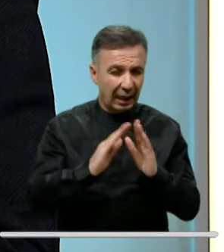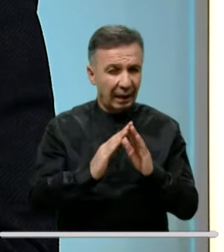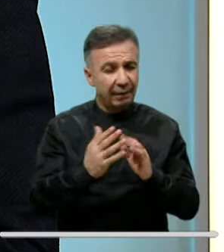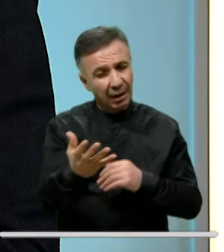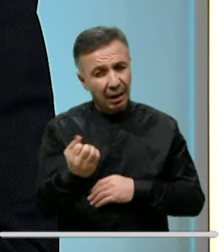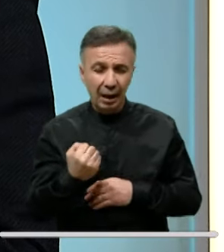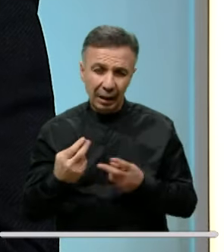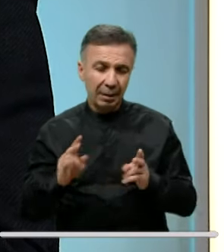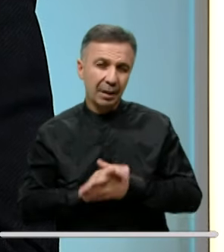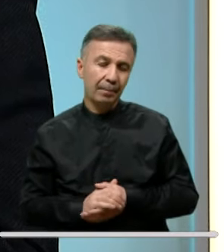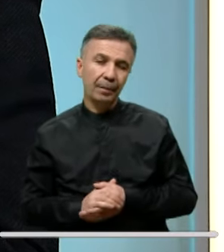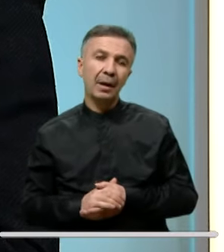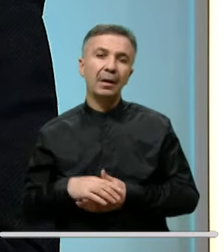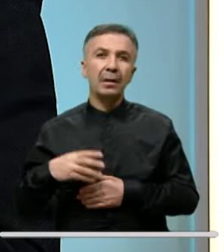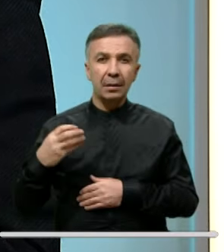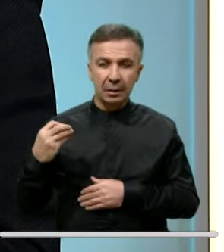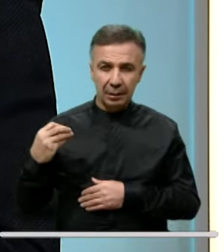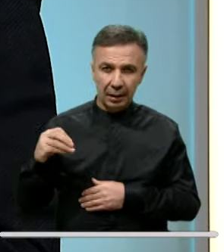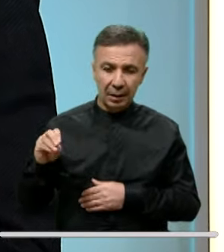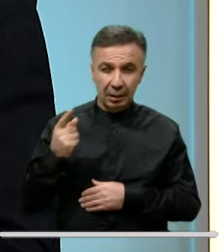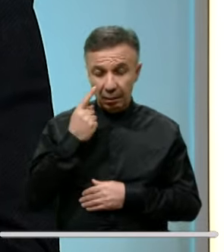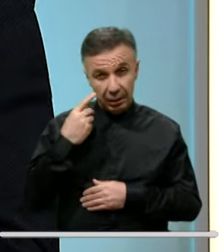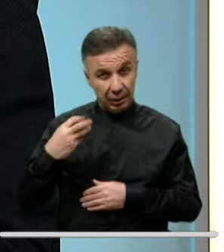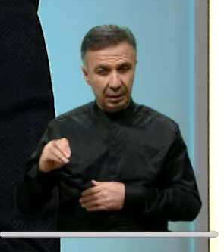satışa çıkmak ilk efendim